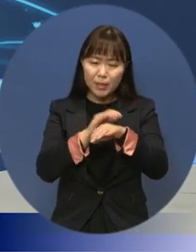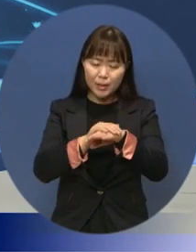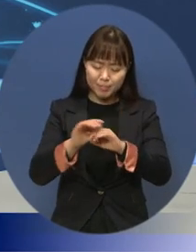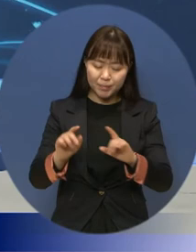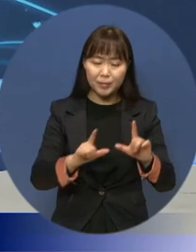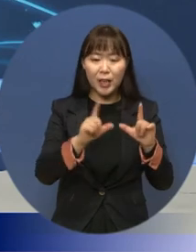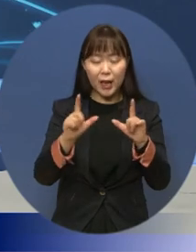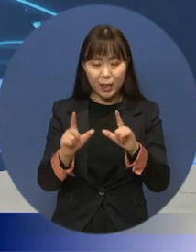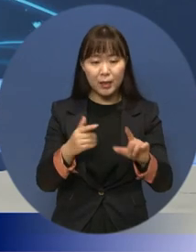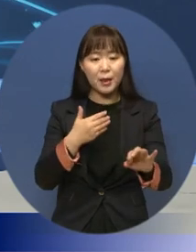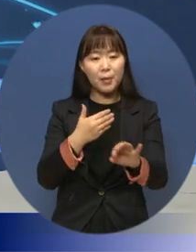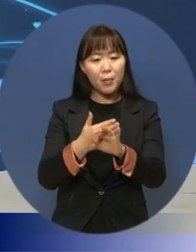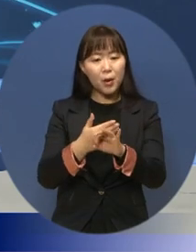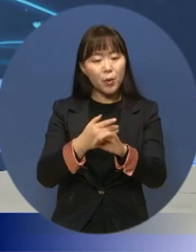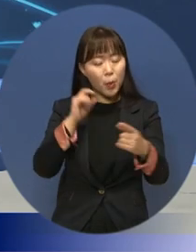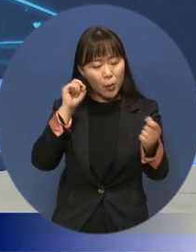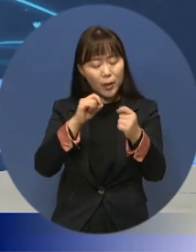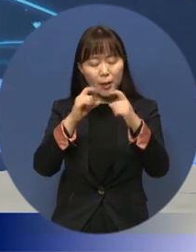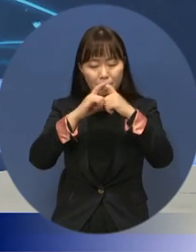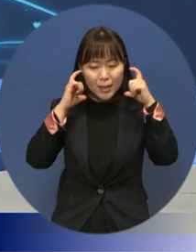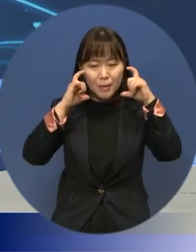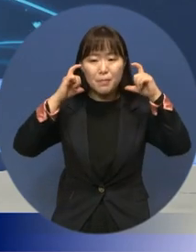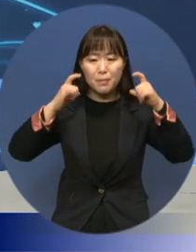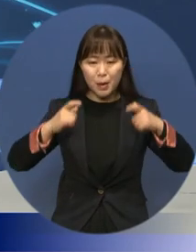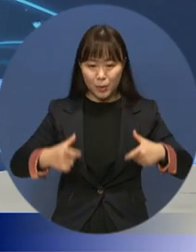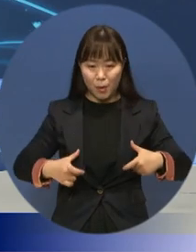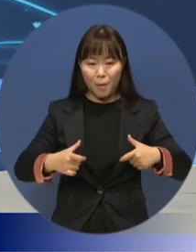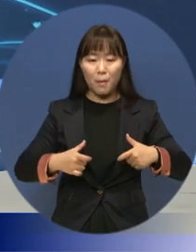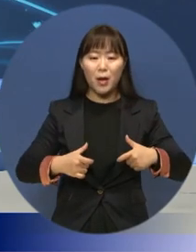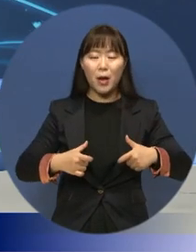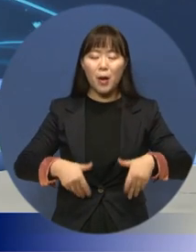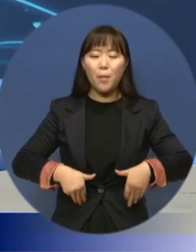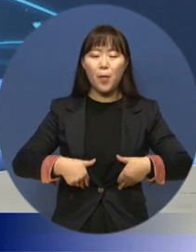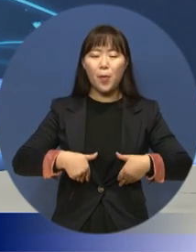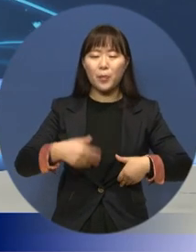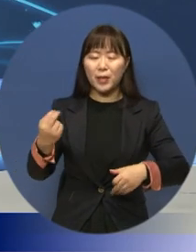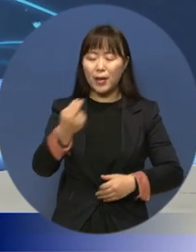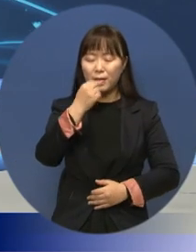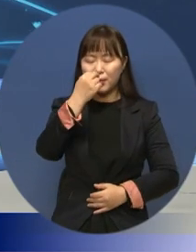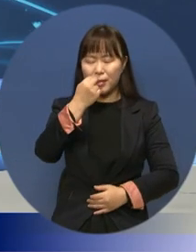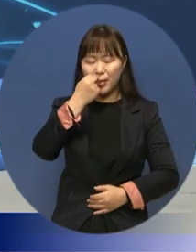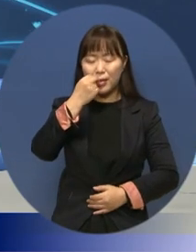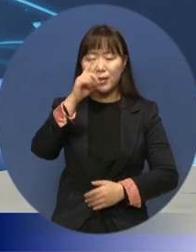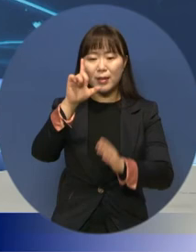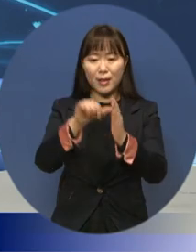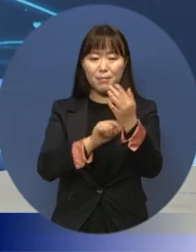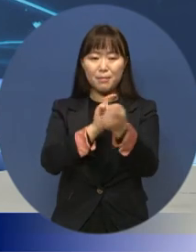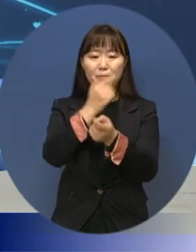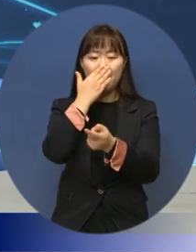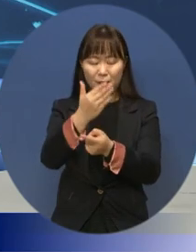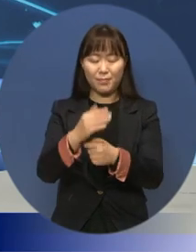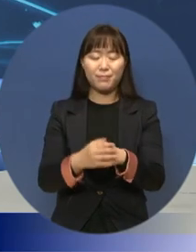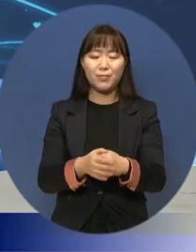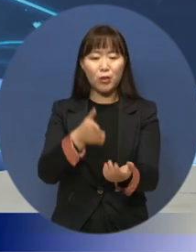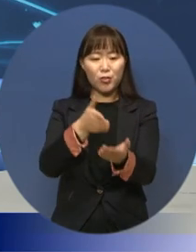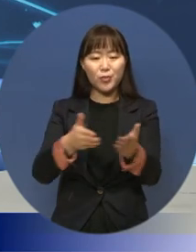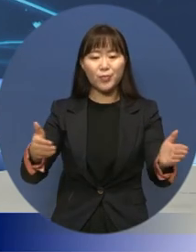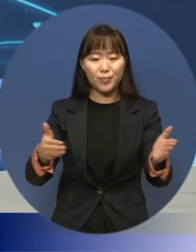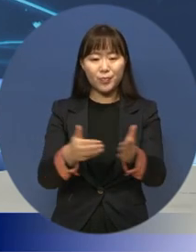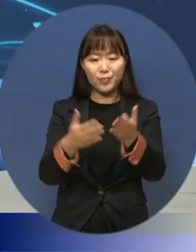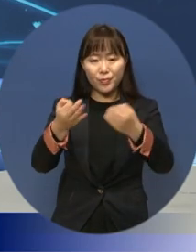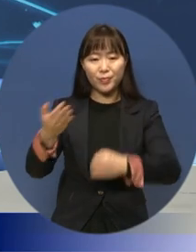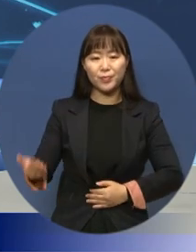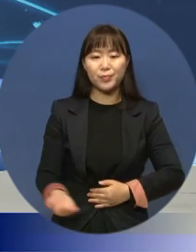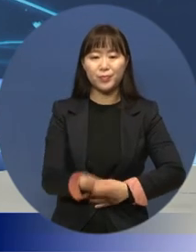하고 살아간다면 머지않아 마스크를 벗고 마음껏 봄내을 맡을 날이 올 것입니다. 이상 복지TV 뉴스를